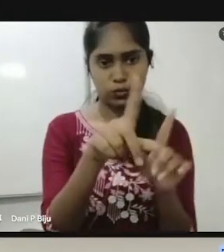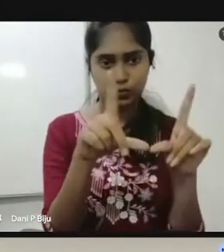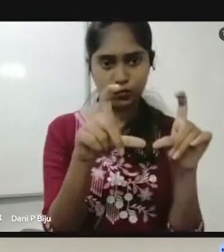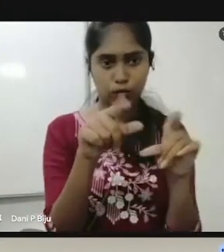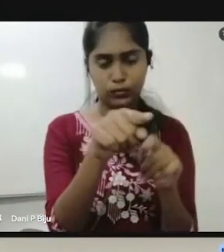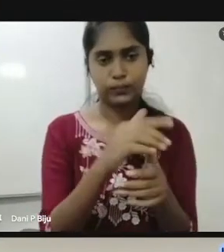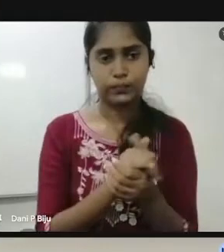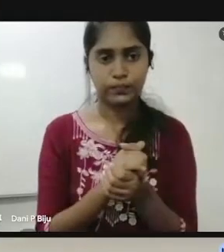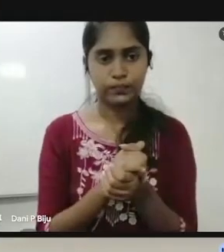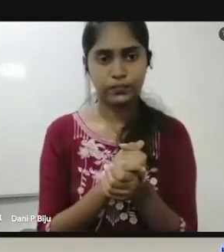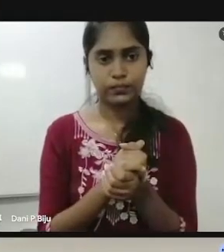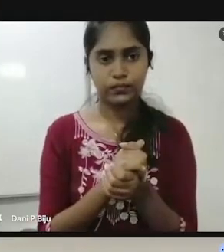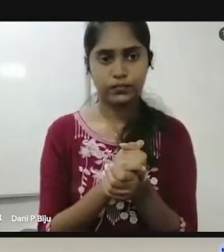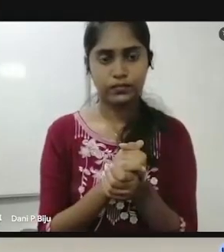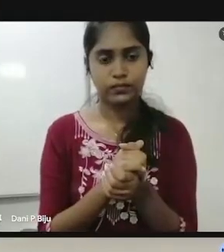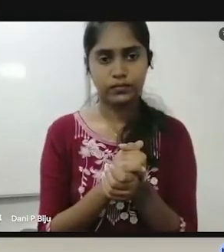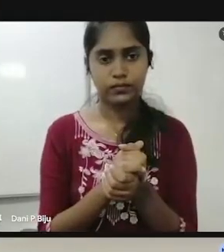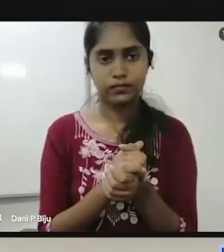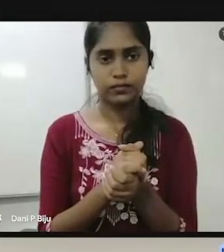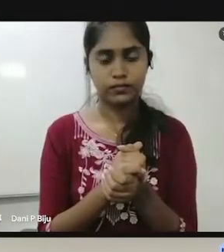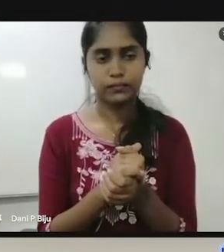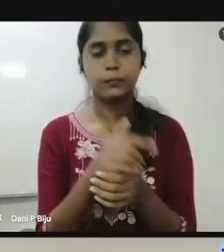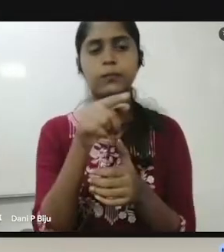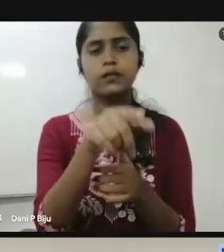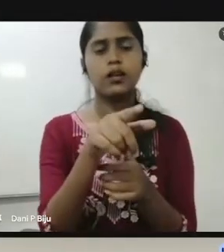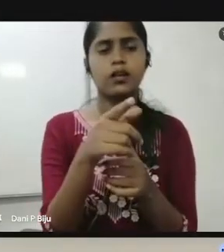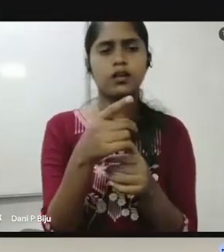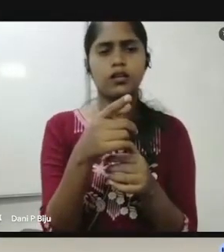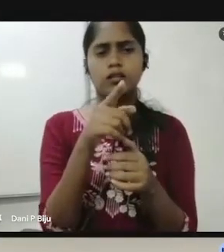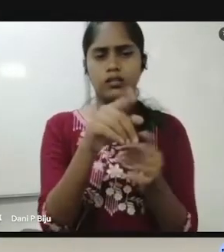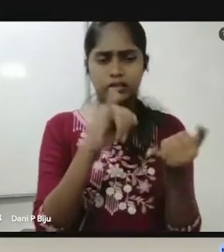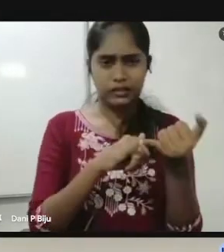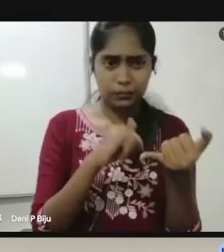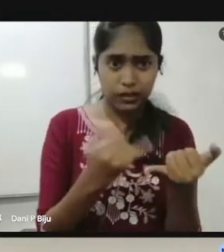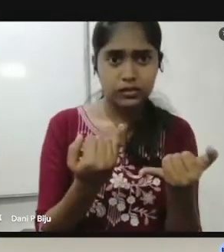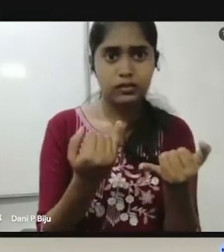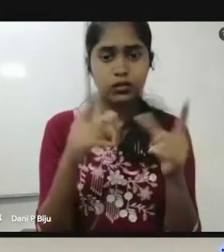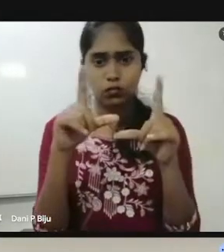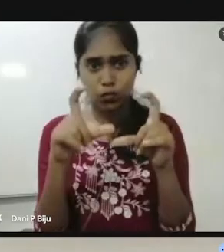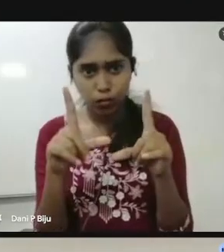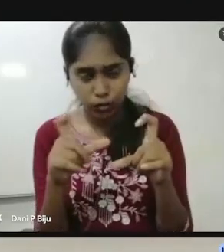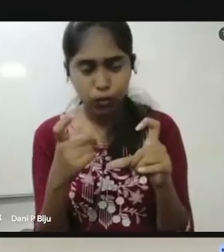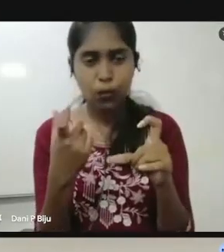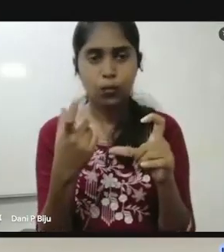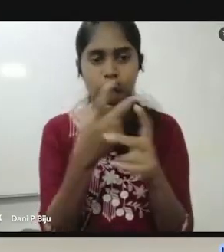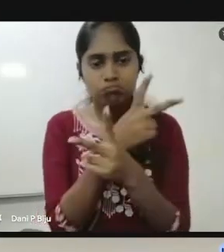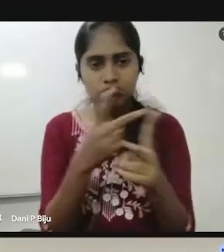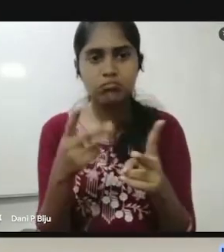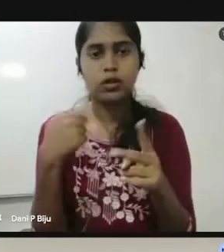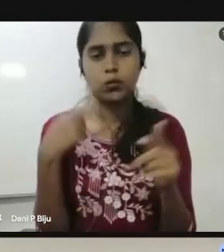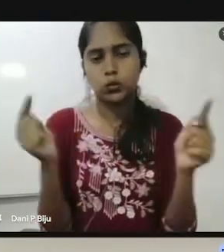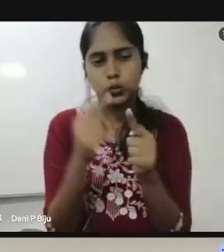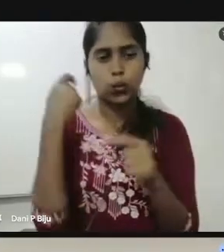ഇത്രയും പറഞ്ഞ സ്ഥിതിക്ക് ഇത് എങ്ങനെയാണ് നമ്മൾ സിംബൽസ്, ചിഹ്നങ്ങൾ സെലക്ട് ചെയ്യുന്നത് എന്നുള്ളതിനെ പറ്റി ഒരു ഷോർട്ട് വീഡിയോ